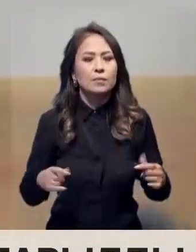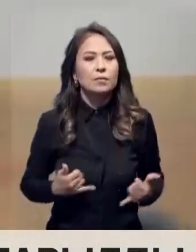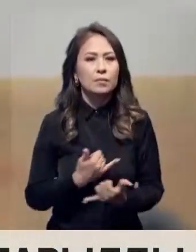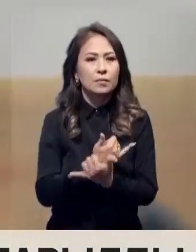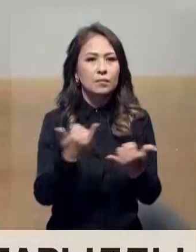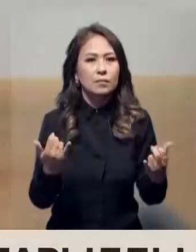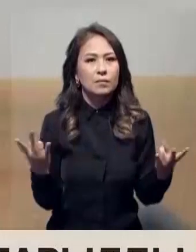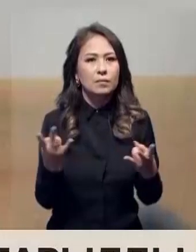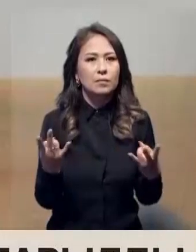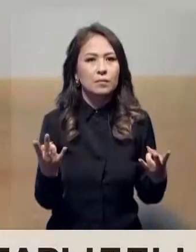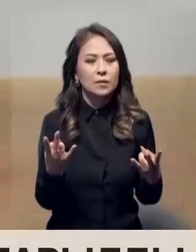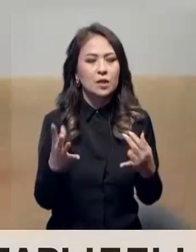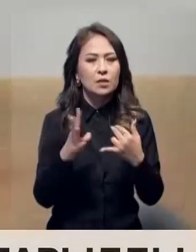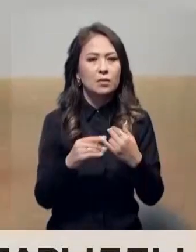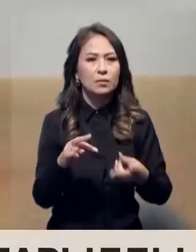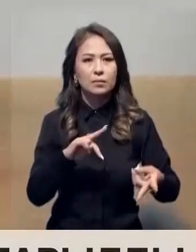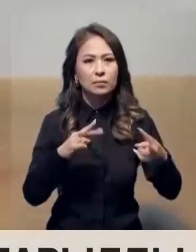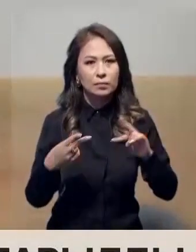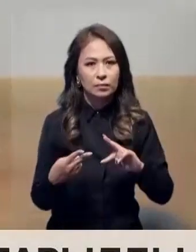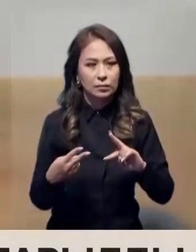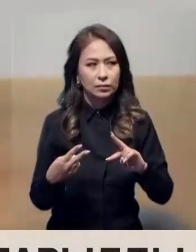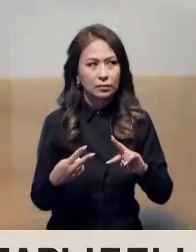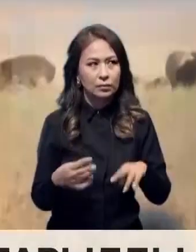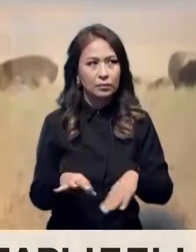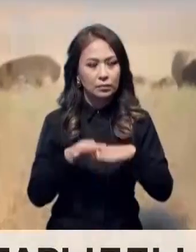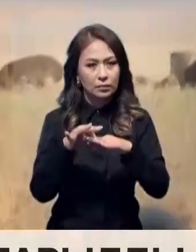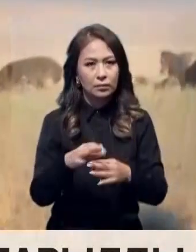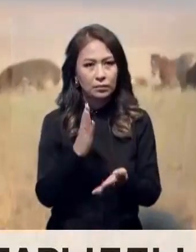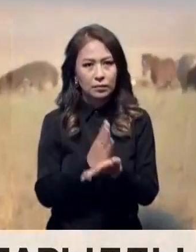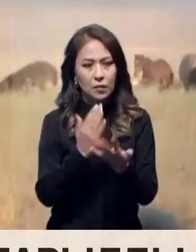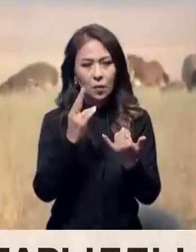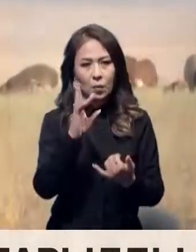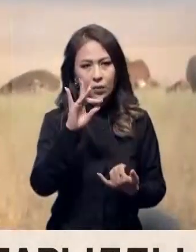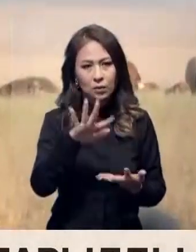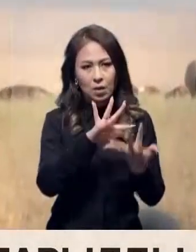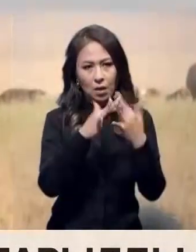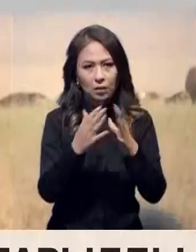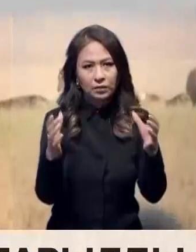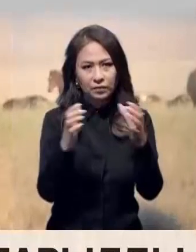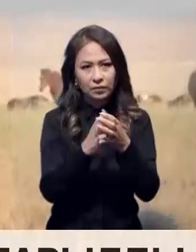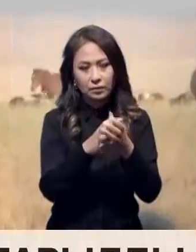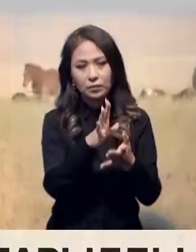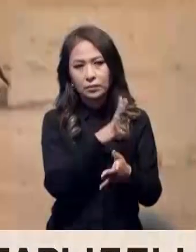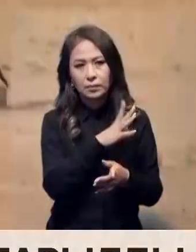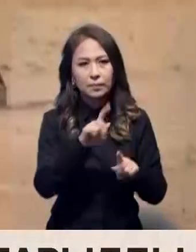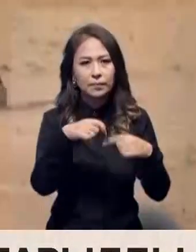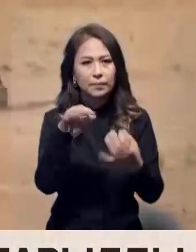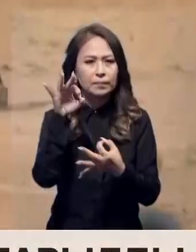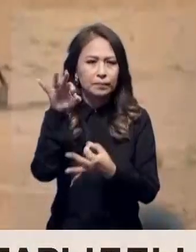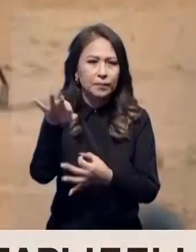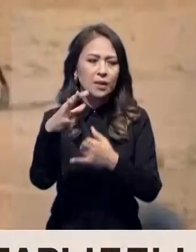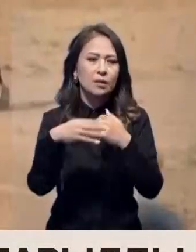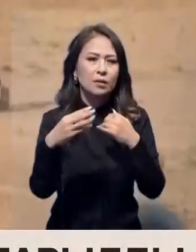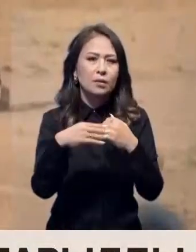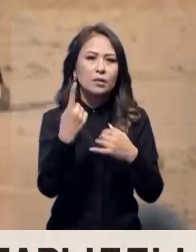керек, біз яғни жерін ауыстырады. Сонда жұмыстар жүргізіп жатырмыз. Күрт ауылдық округінде биыл пайдаланылмай бос жатқан 1,5 мың